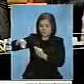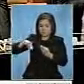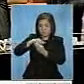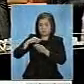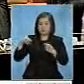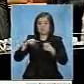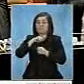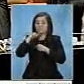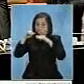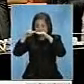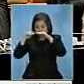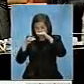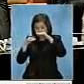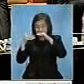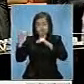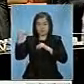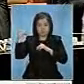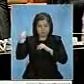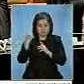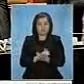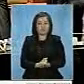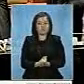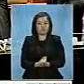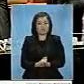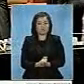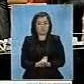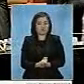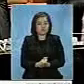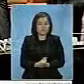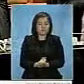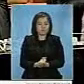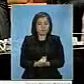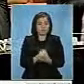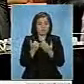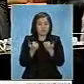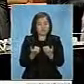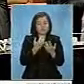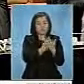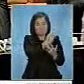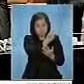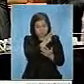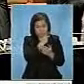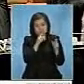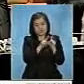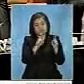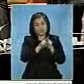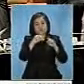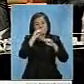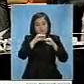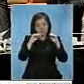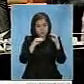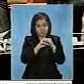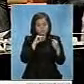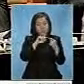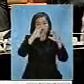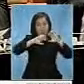นมีเป้าที่จะเป็นสมดุลในอีกไม่กี่ปีงบประมาณข้างหน้าเนี่ยนะครับและรวมทั้งการที่จะต้องกู้เงินในโครงการที่รัฐบ